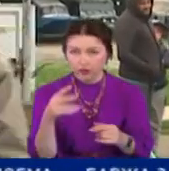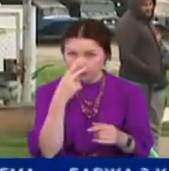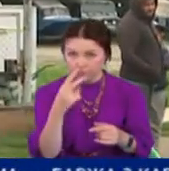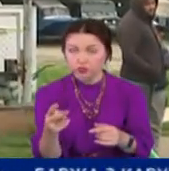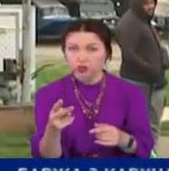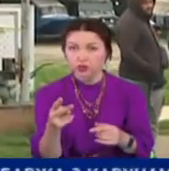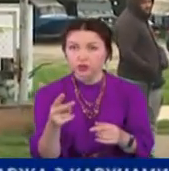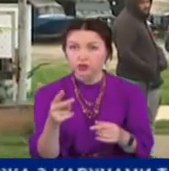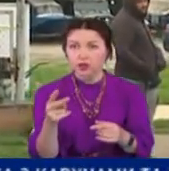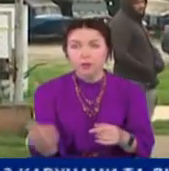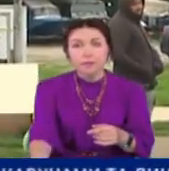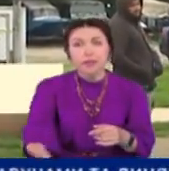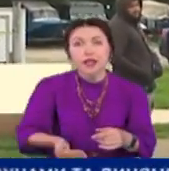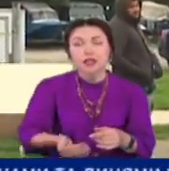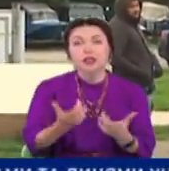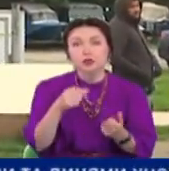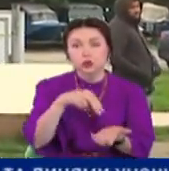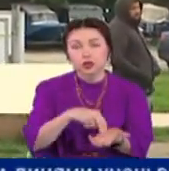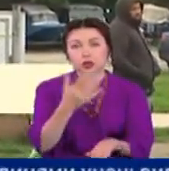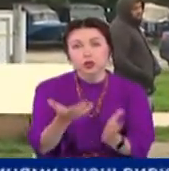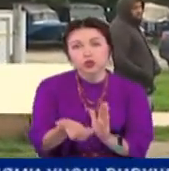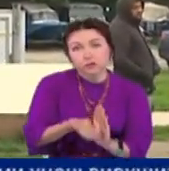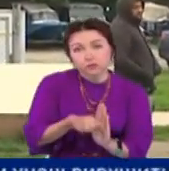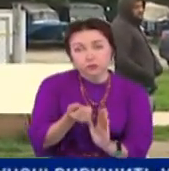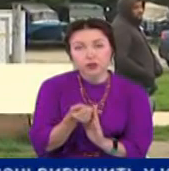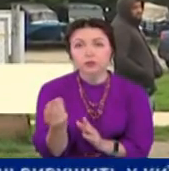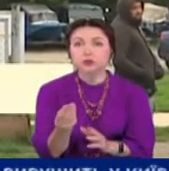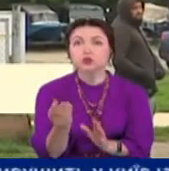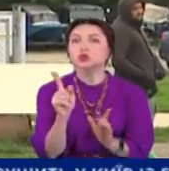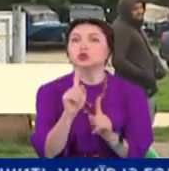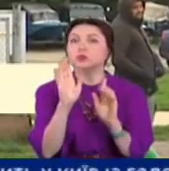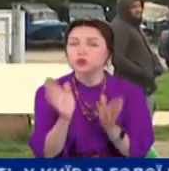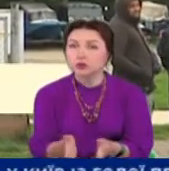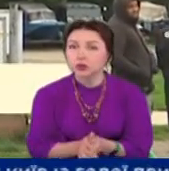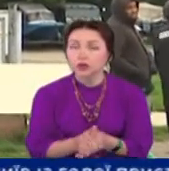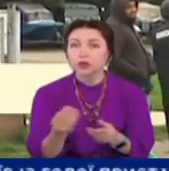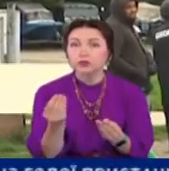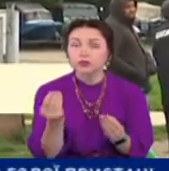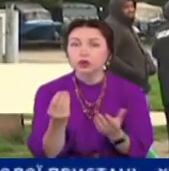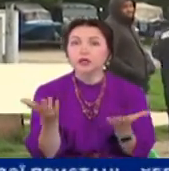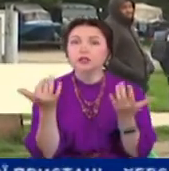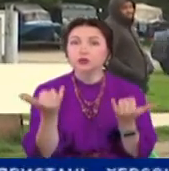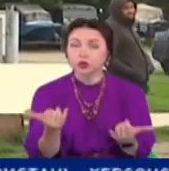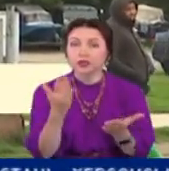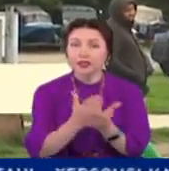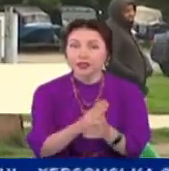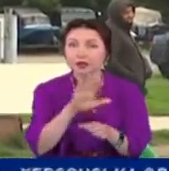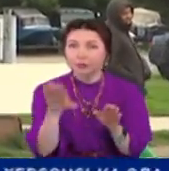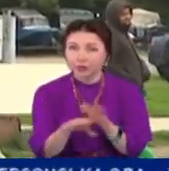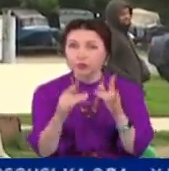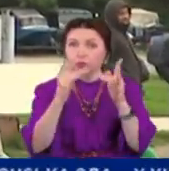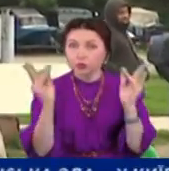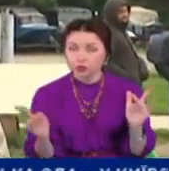ту мілину, де ми стояли? Якщо там вибрати, наприклад, пісок, що буде? Пісок, який сьогодні є під